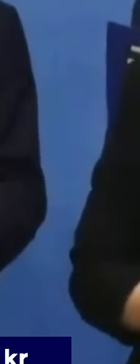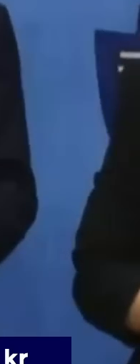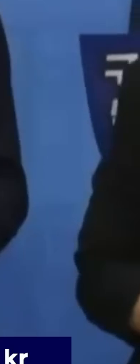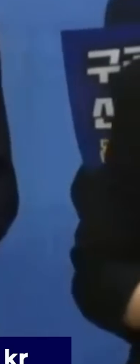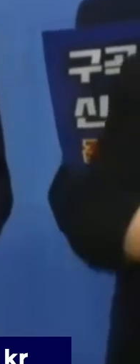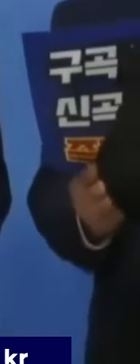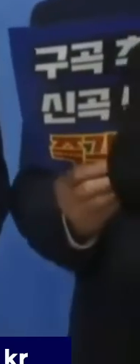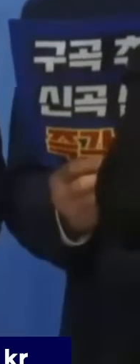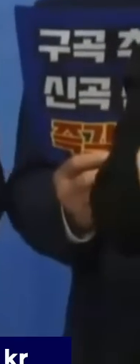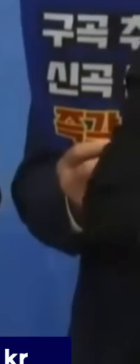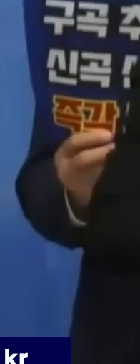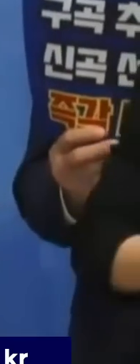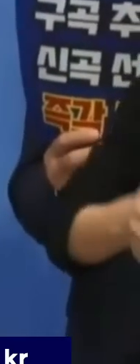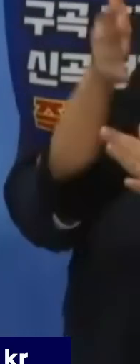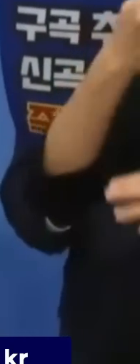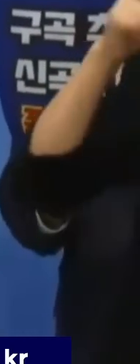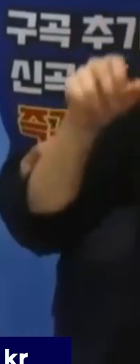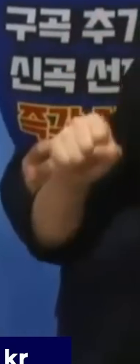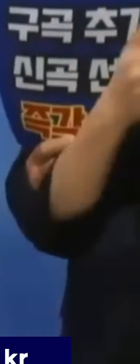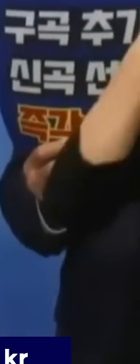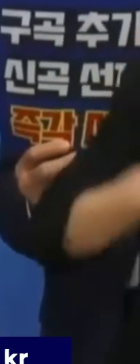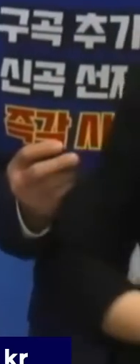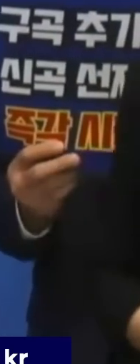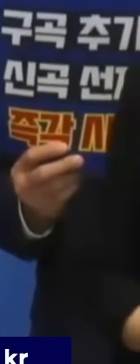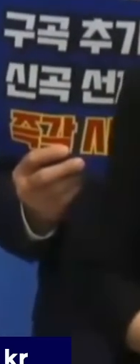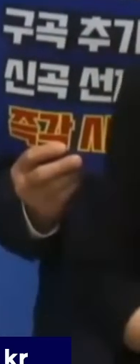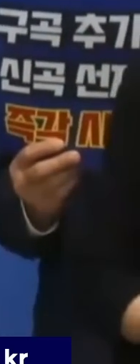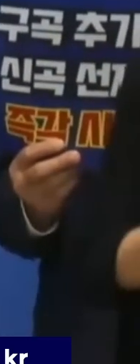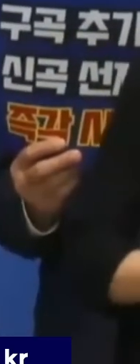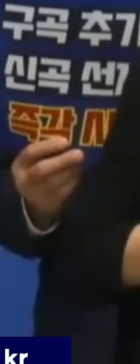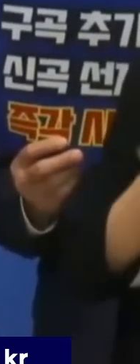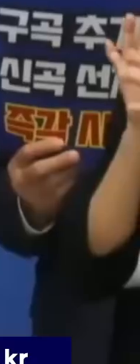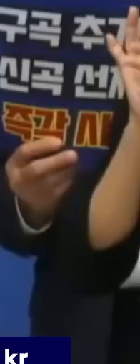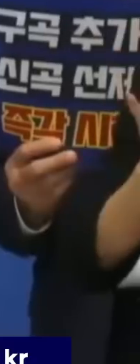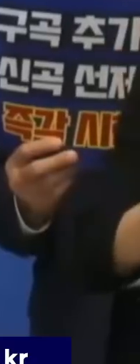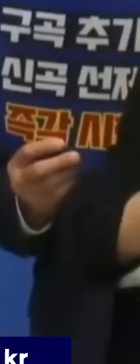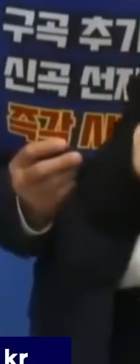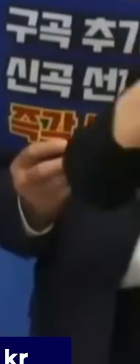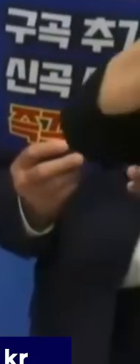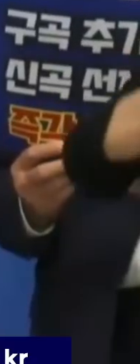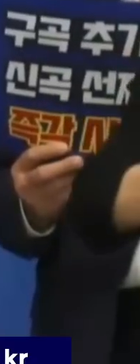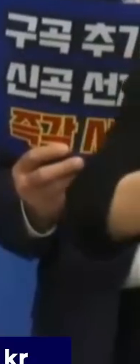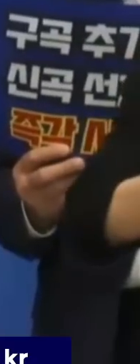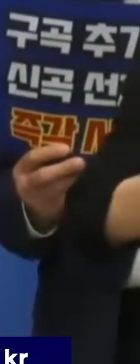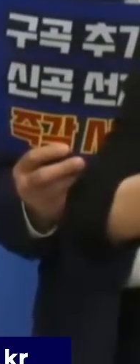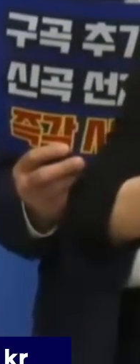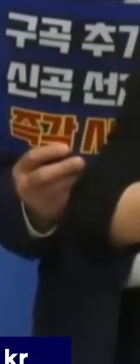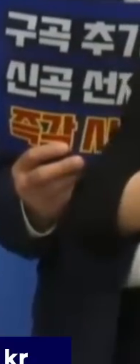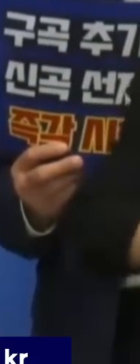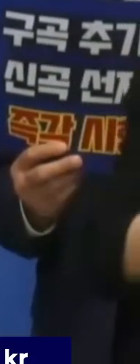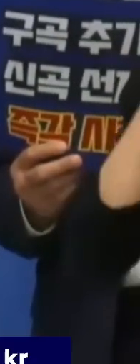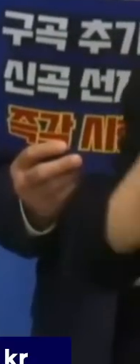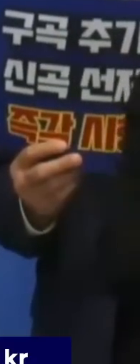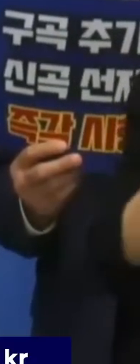지방 소멸을 막을 수 있습니다. 30년 동안 계속되어 온 쌀값으로 인한 사회적 갈등을 끝내야